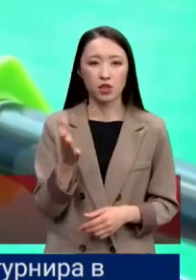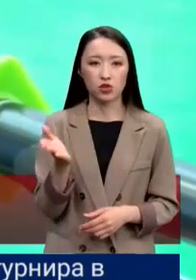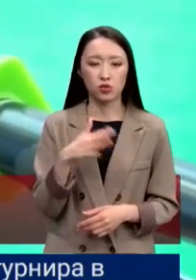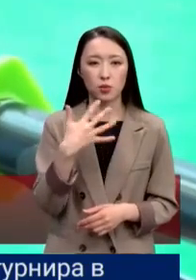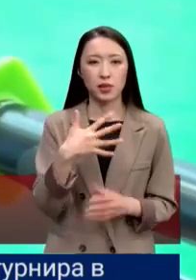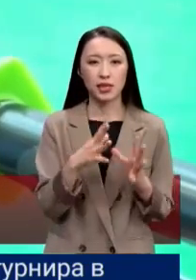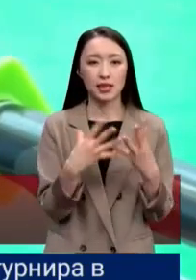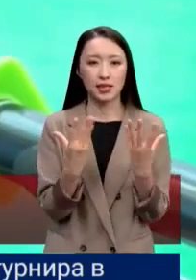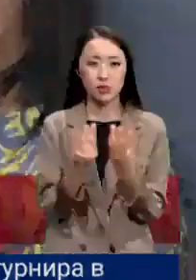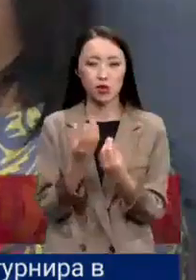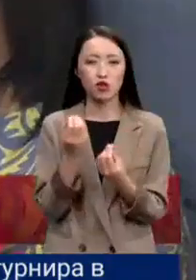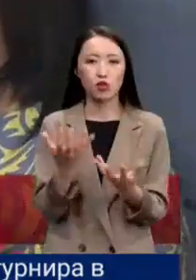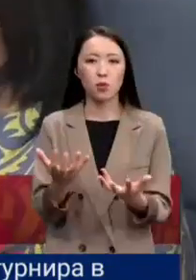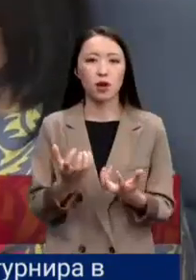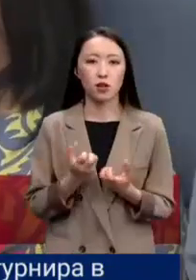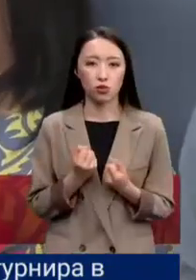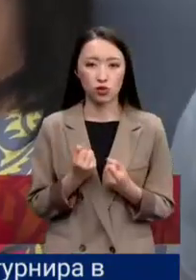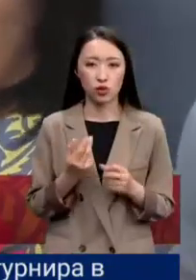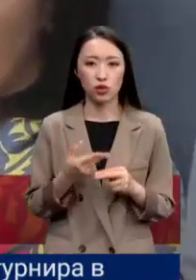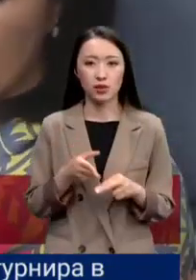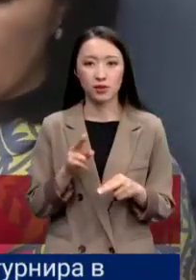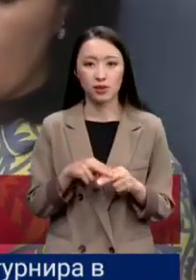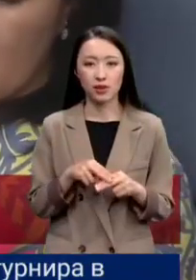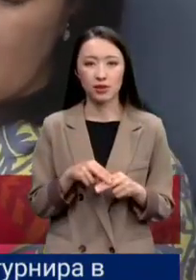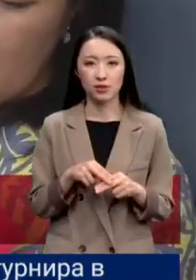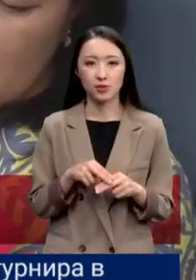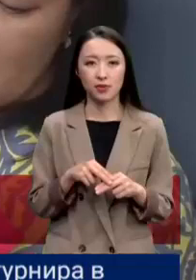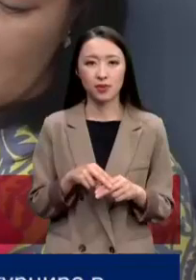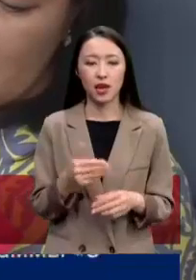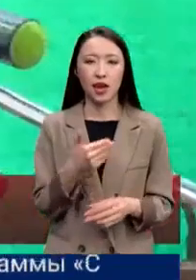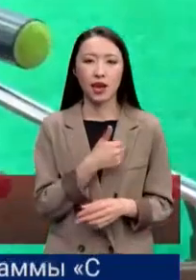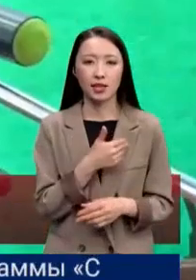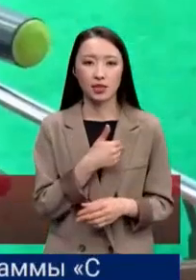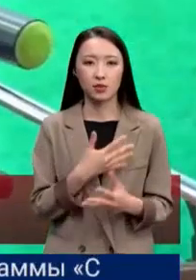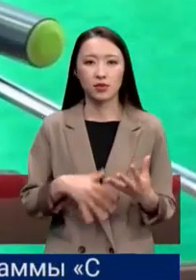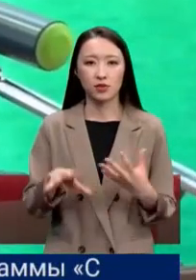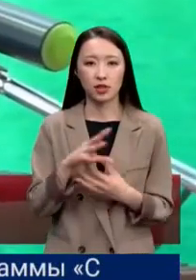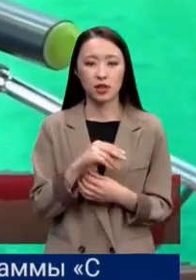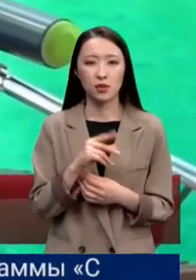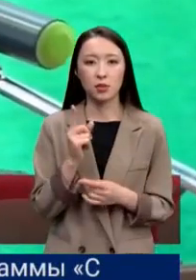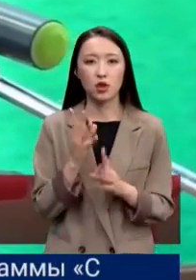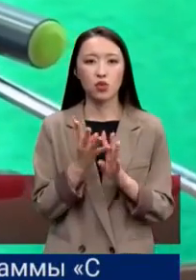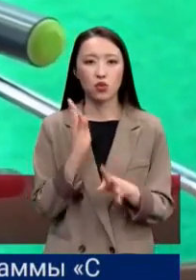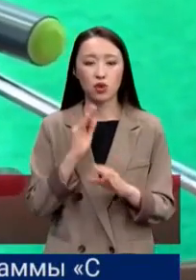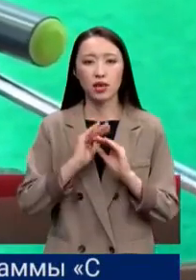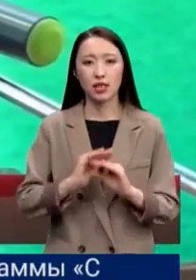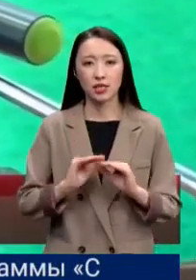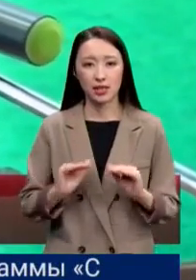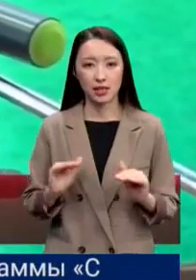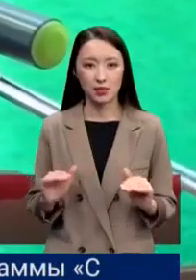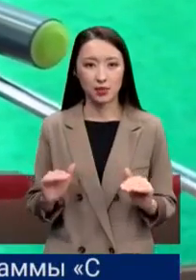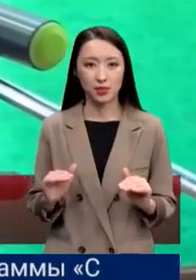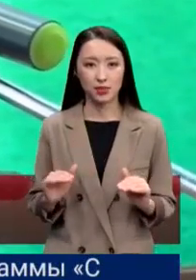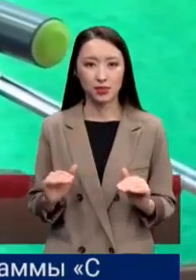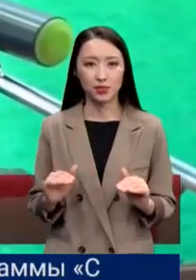50 семей еще получат. В этот день пожелать нам всем, и в первую очередь ребятишкам,